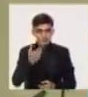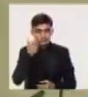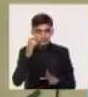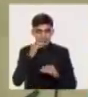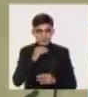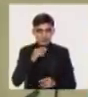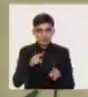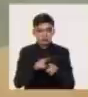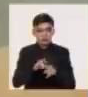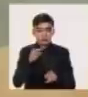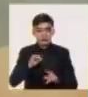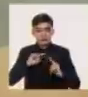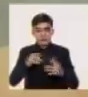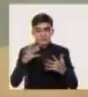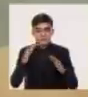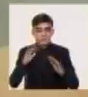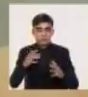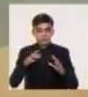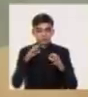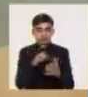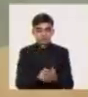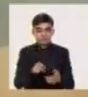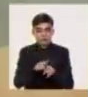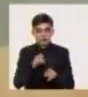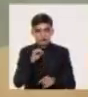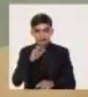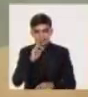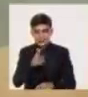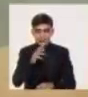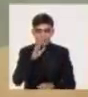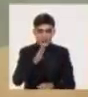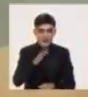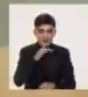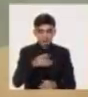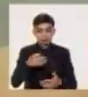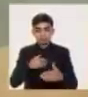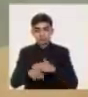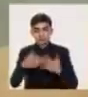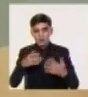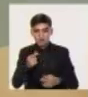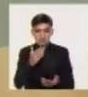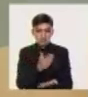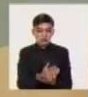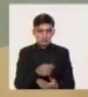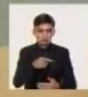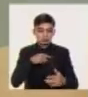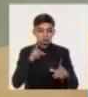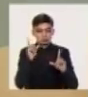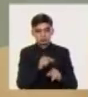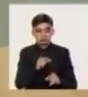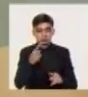ты поймаешься, ты там отсидишь там, год, два, три, там, пять условно, там выходишь, но деньги-то есть, ты уезжаешь